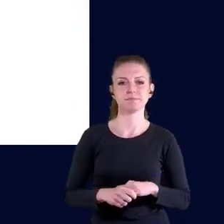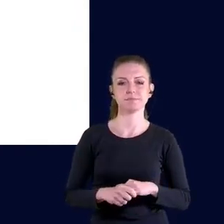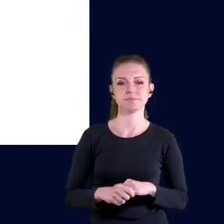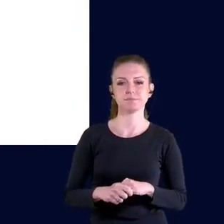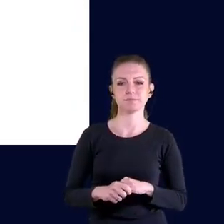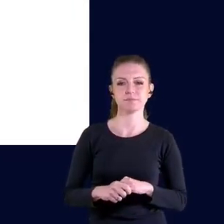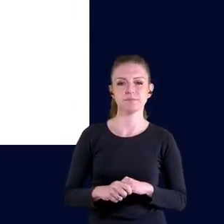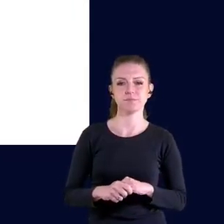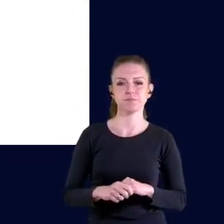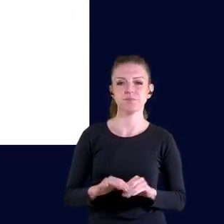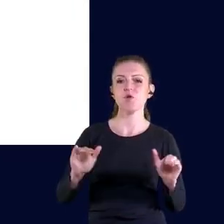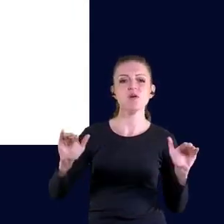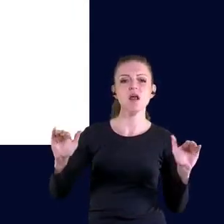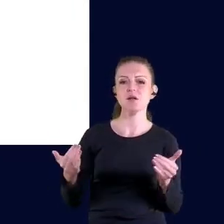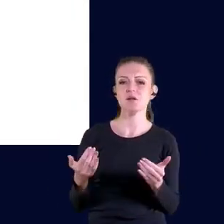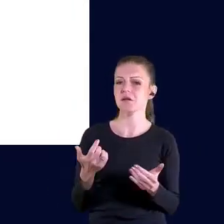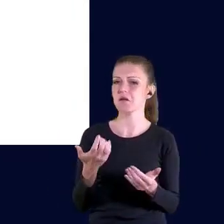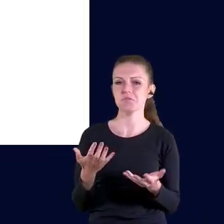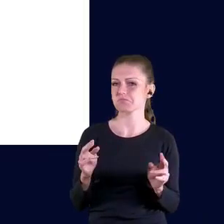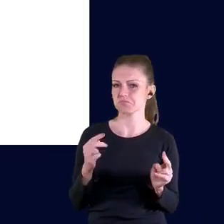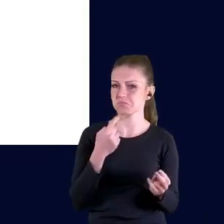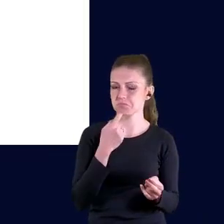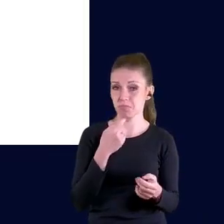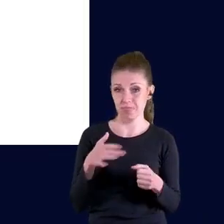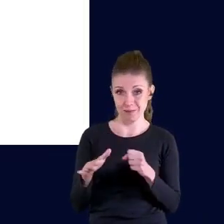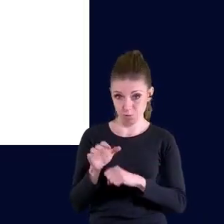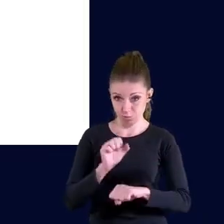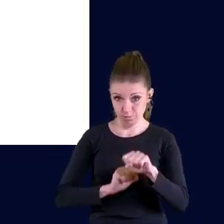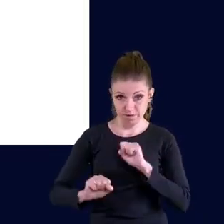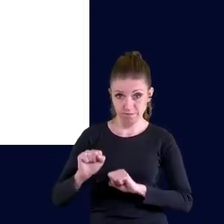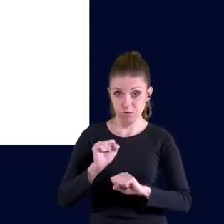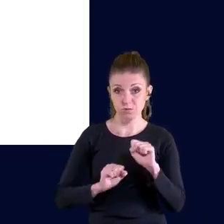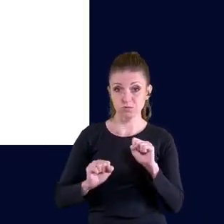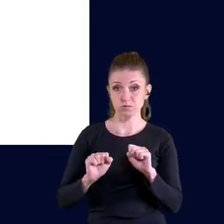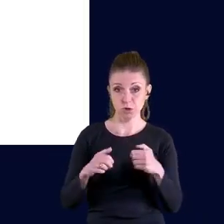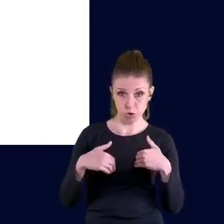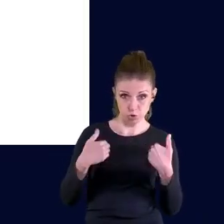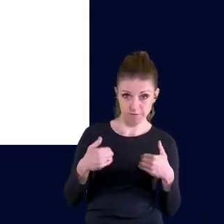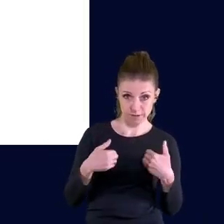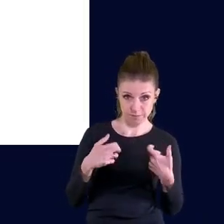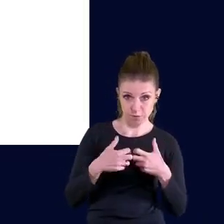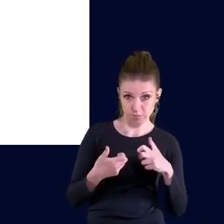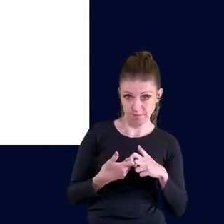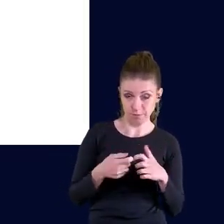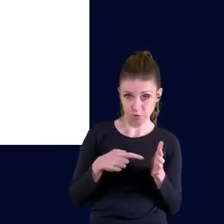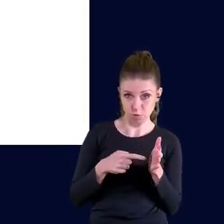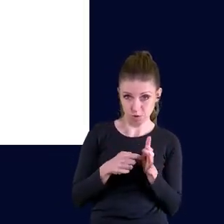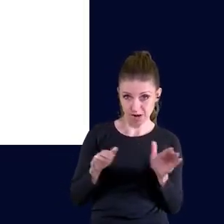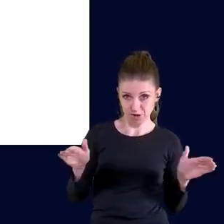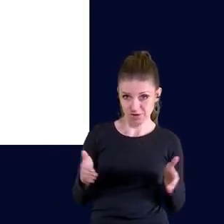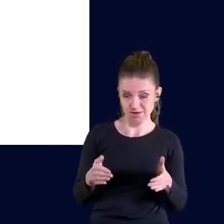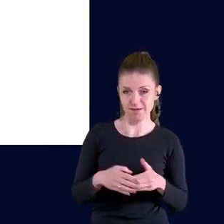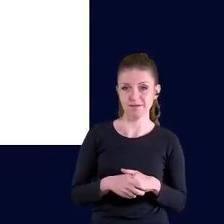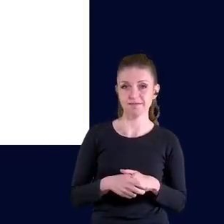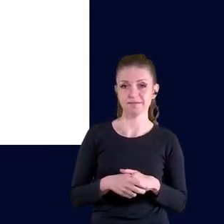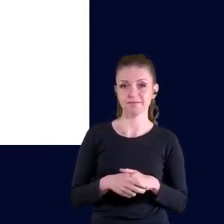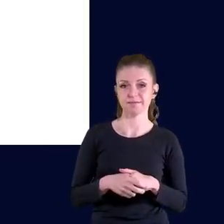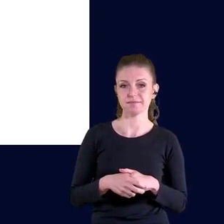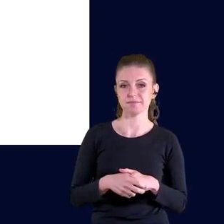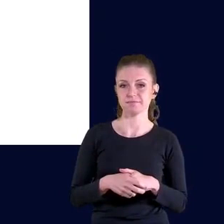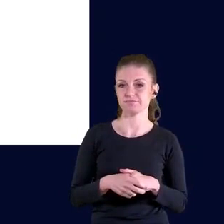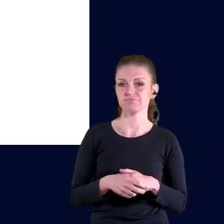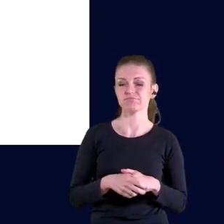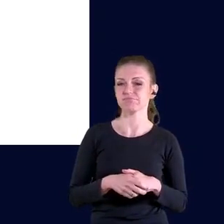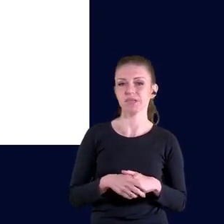ograniczeniem nie jest niepełnosprawność w sensie problemy zdrowotne coś co stanowi osobistą